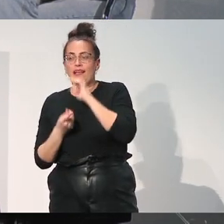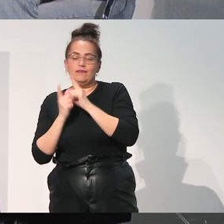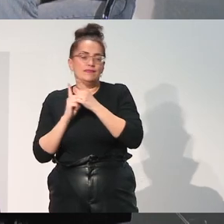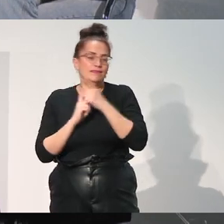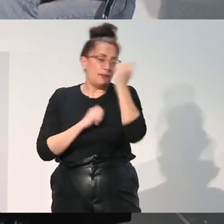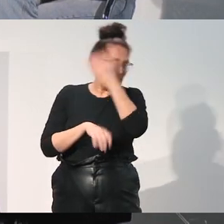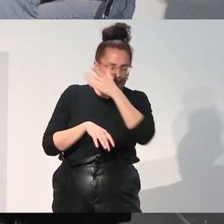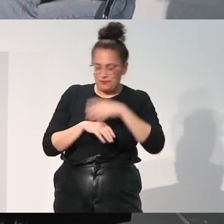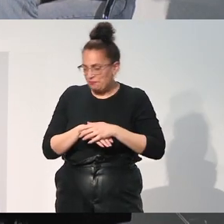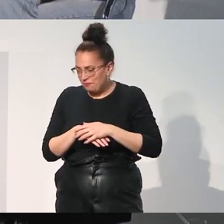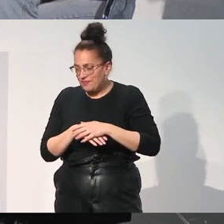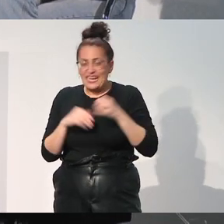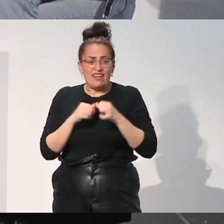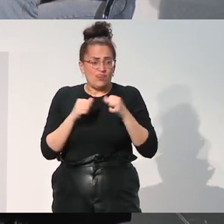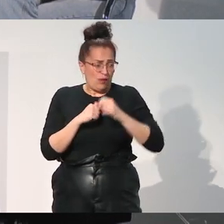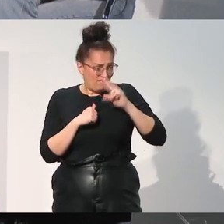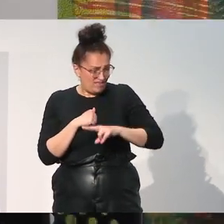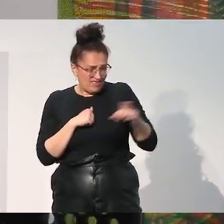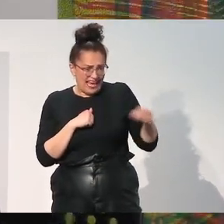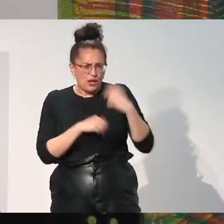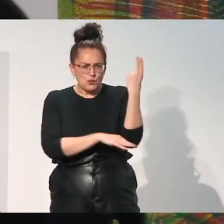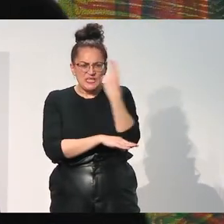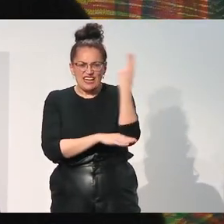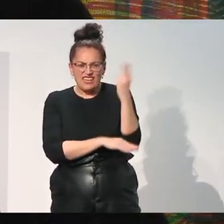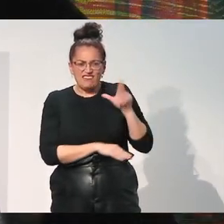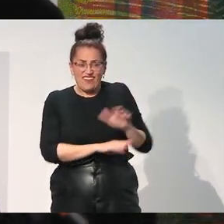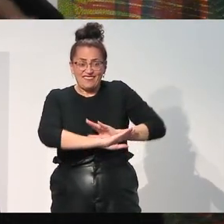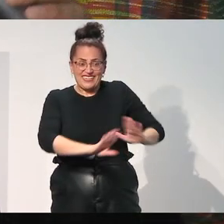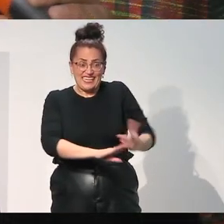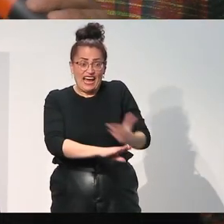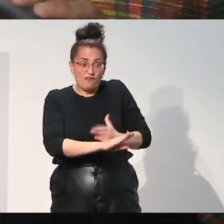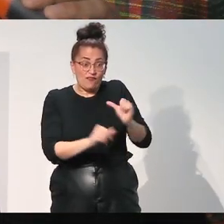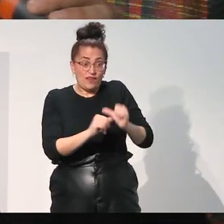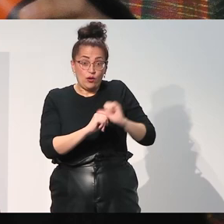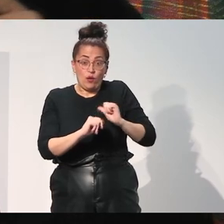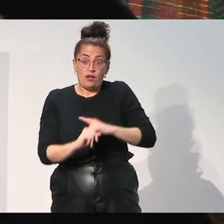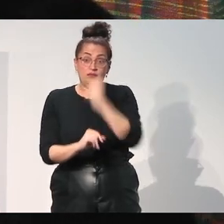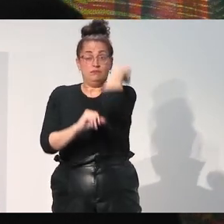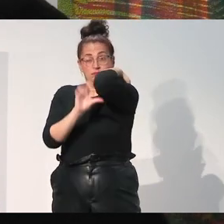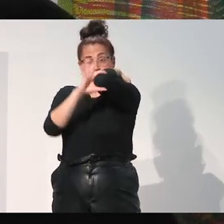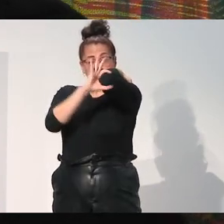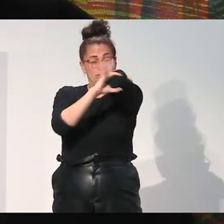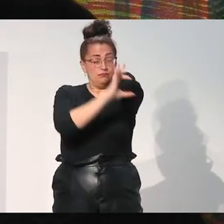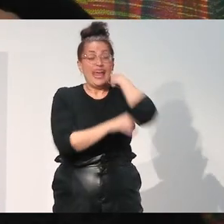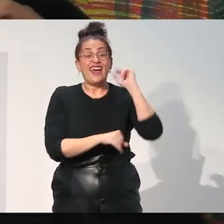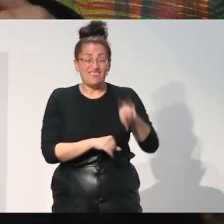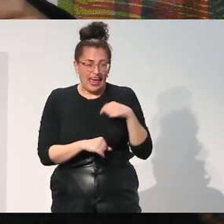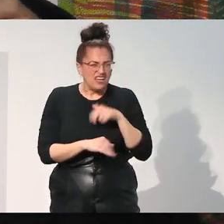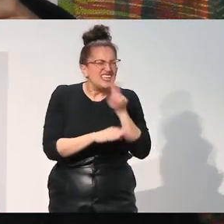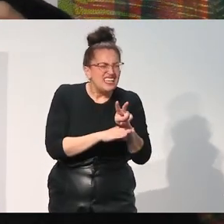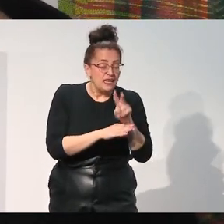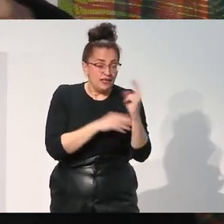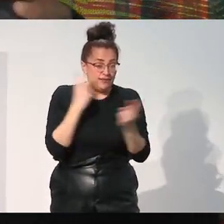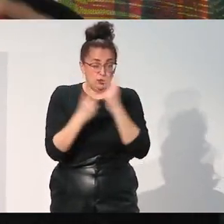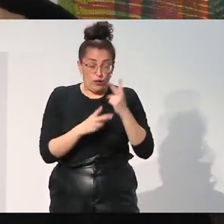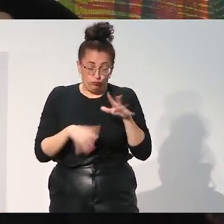film incroyable, en fait il prend, c'est son film de fin d'université, et il prend sa caméra, et en fait tout simplement il ne sait pas ce qu'il fait, ça se voit dans le documentaire, c'est génial,